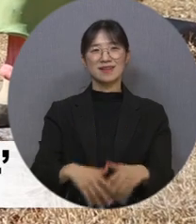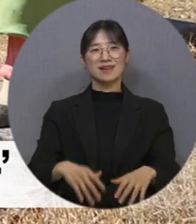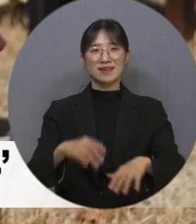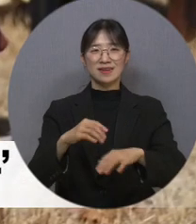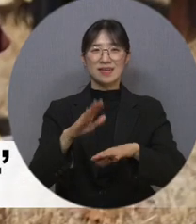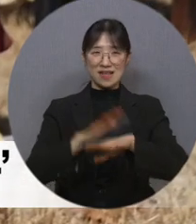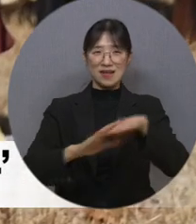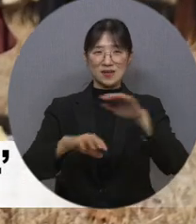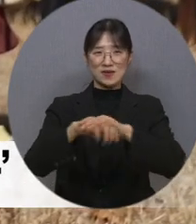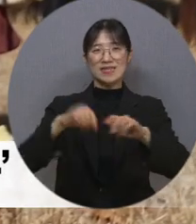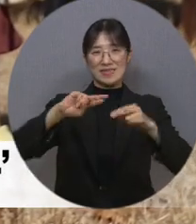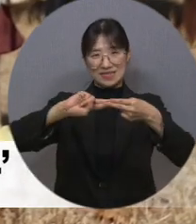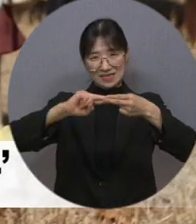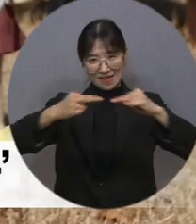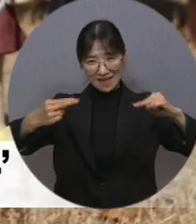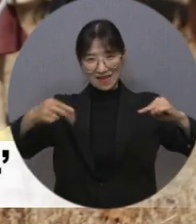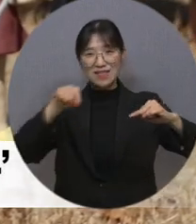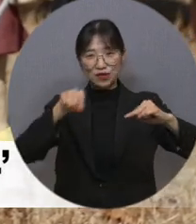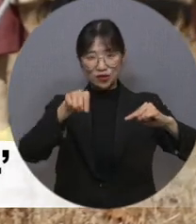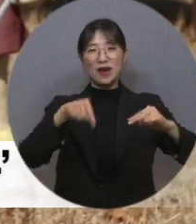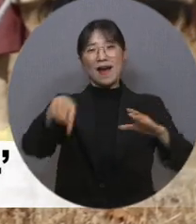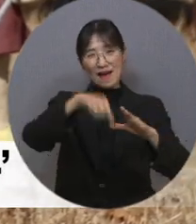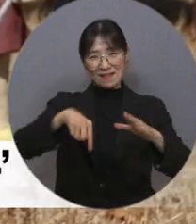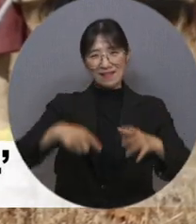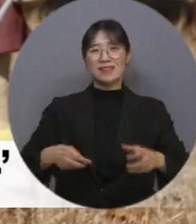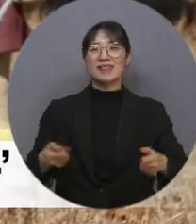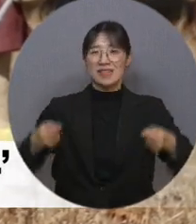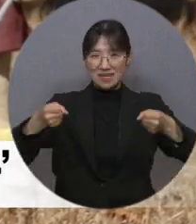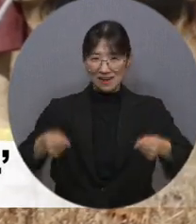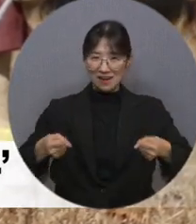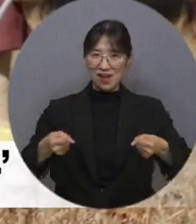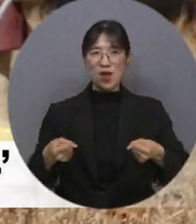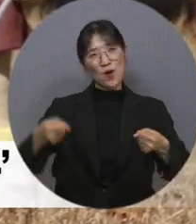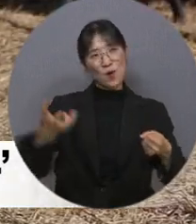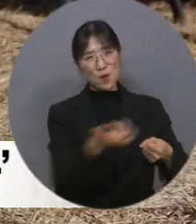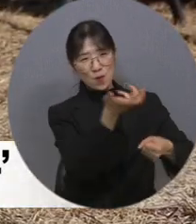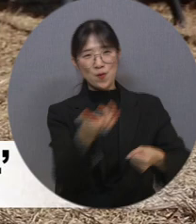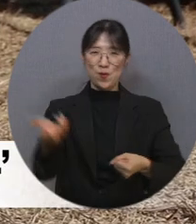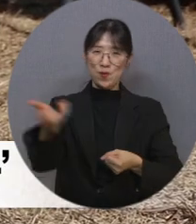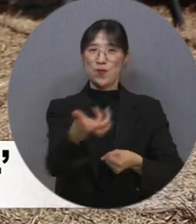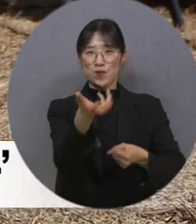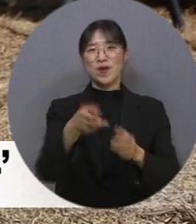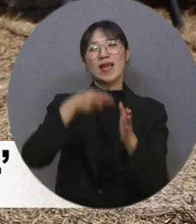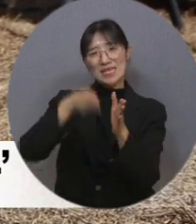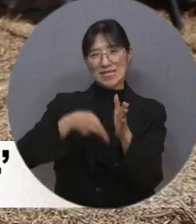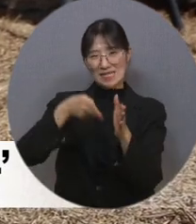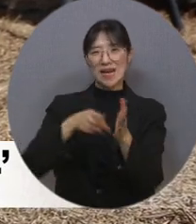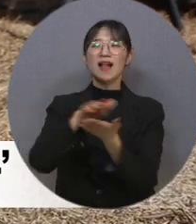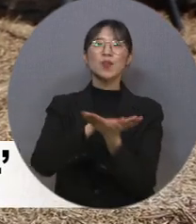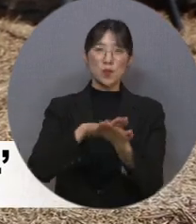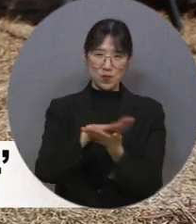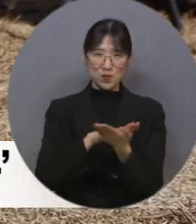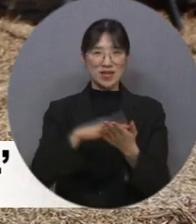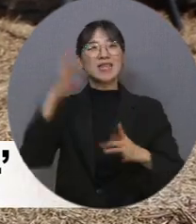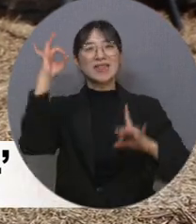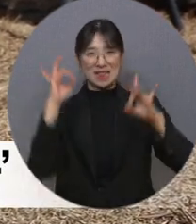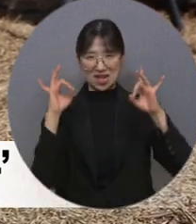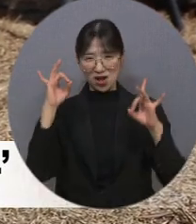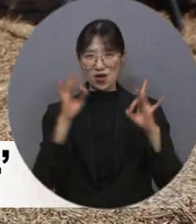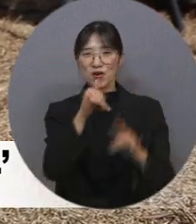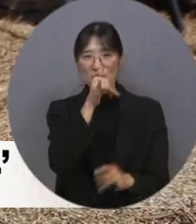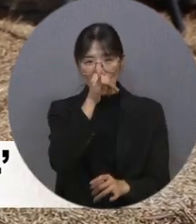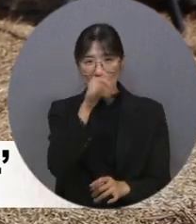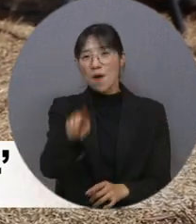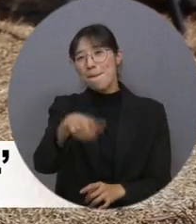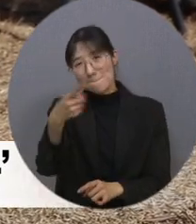잡아맨 새끼줄 안에 들어가 이리저리 옮겨다니며 기차놀이를 하는 인형이 있고